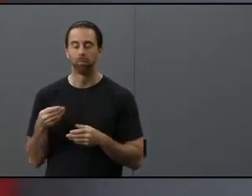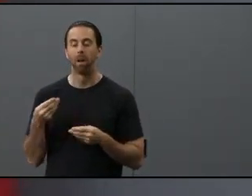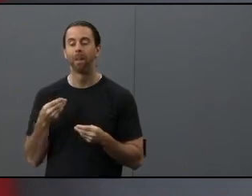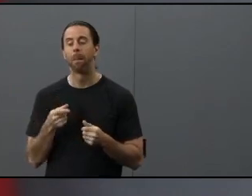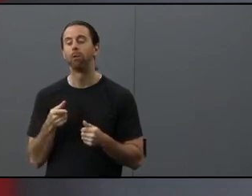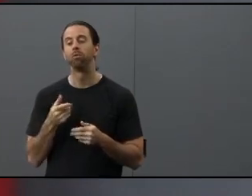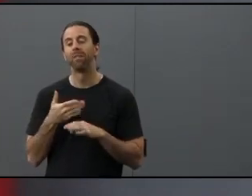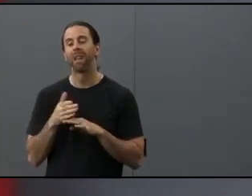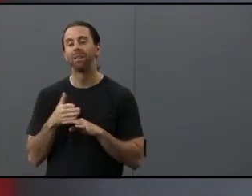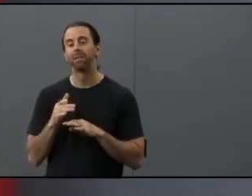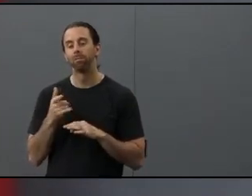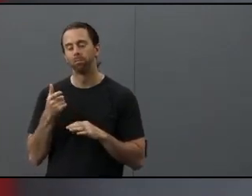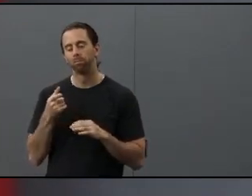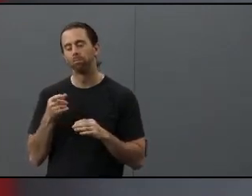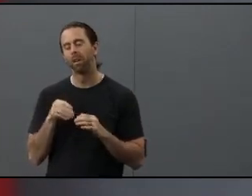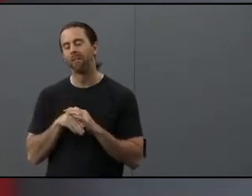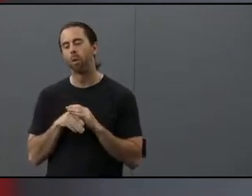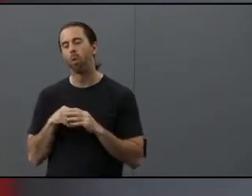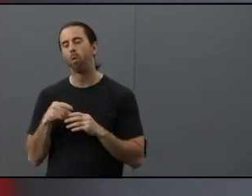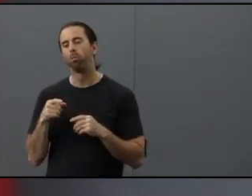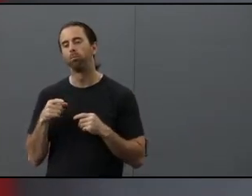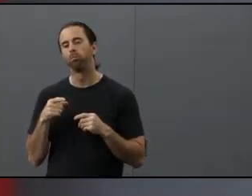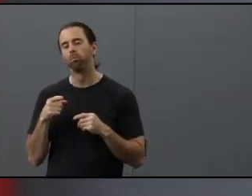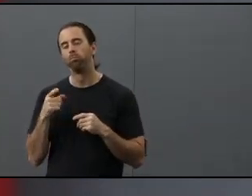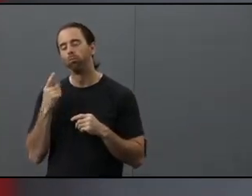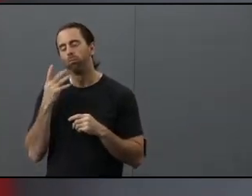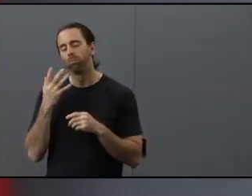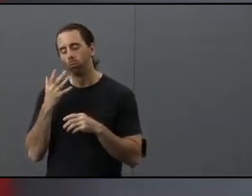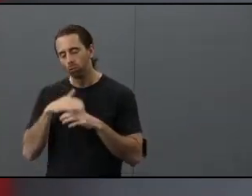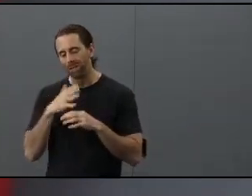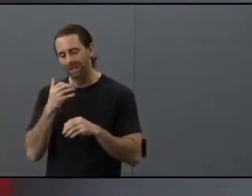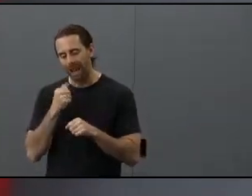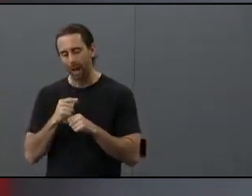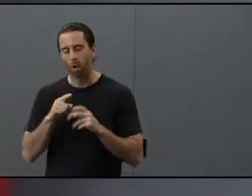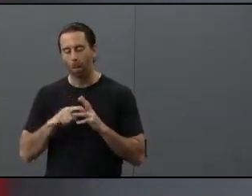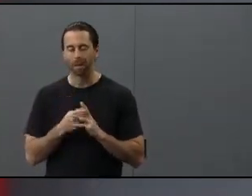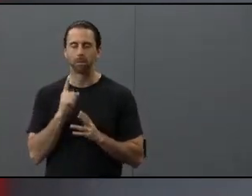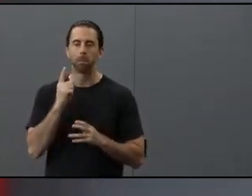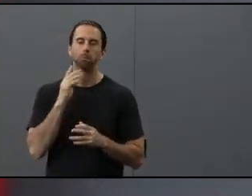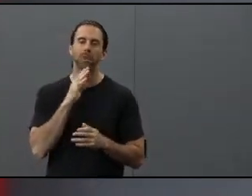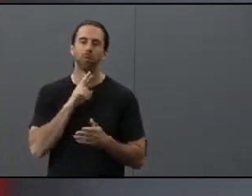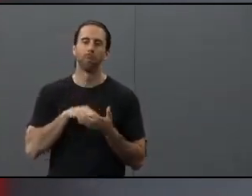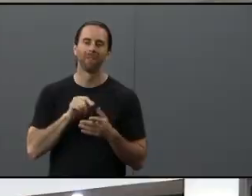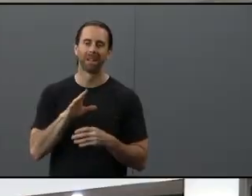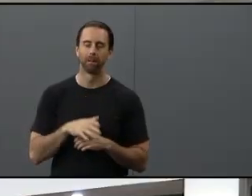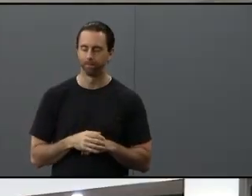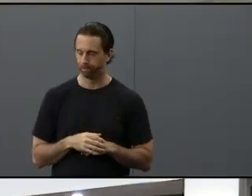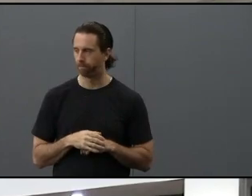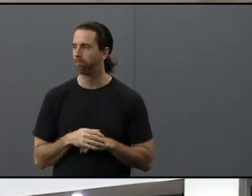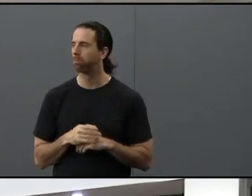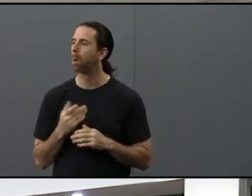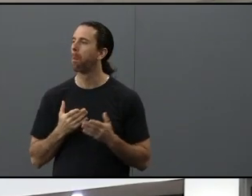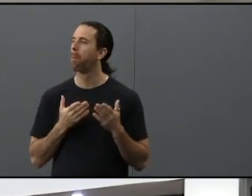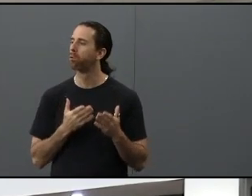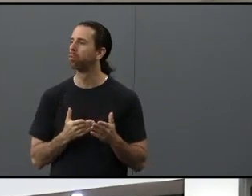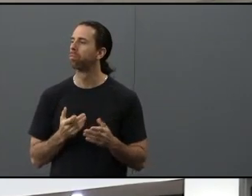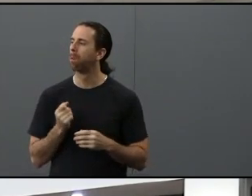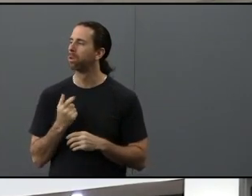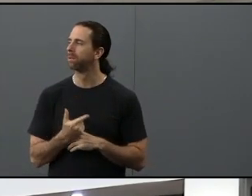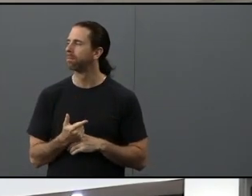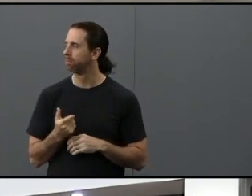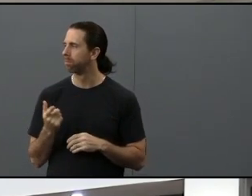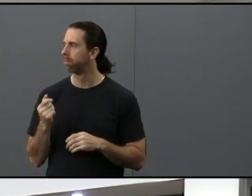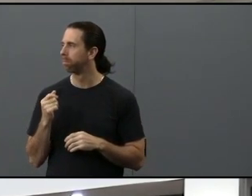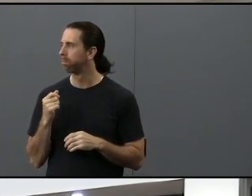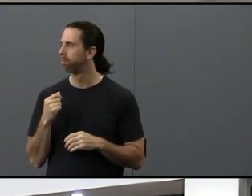sera financée par le fond de roulement sur 5 ans à comptter du 1er janvier 2025 excellent donc un proposeur un appuyeur